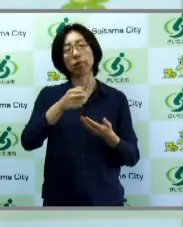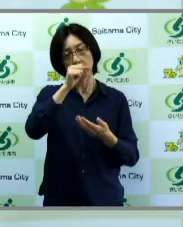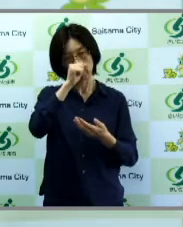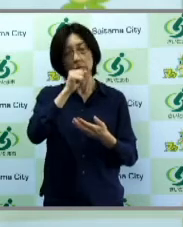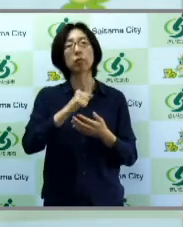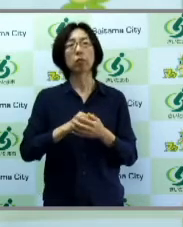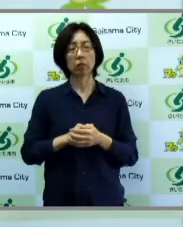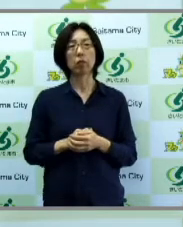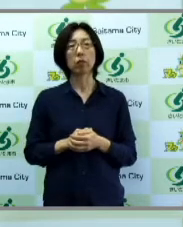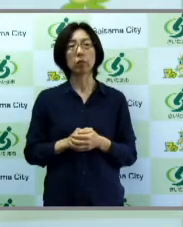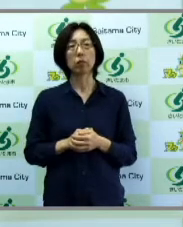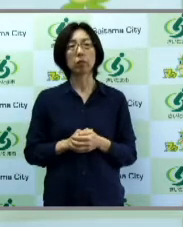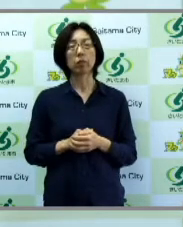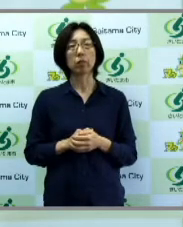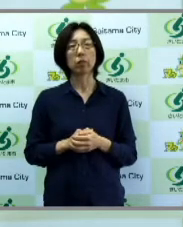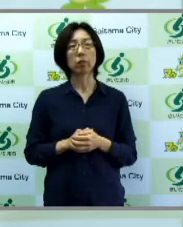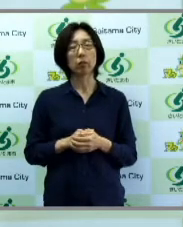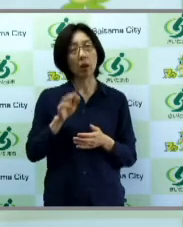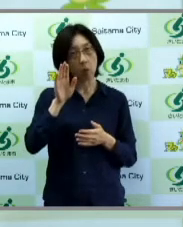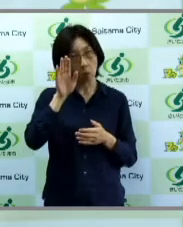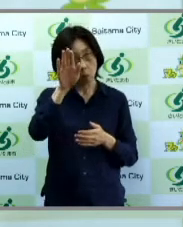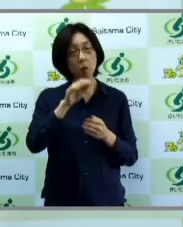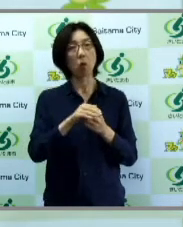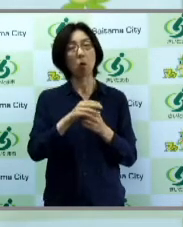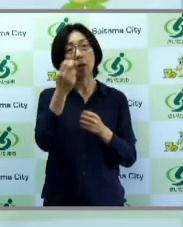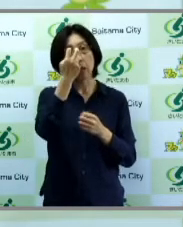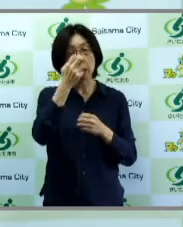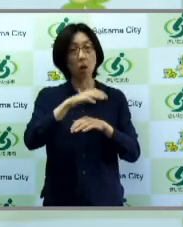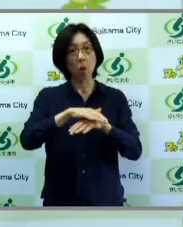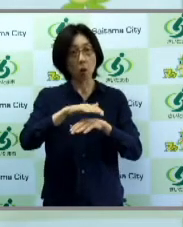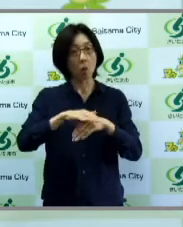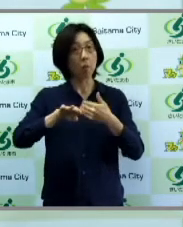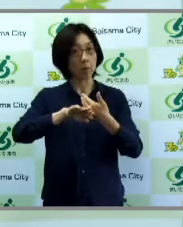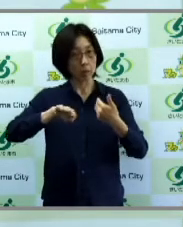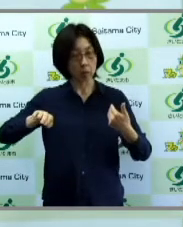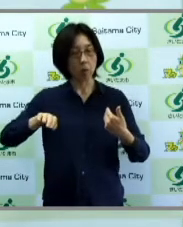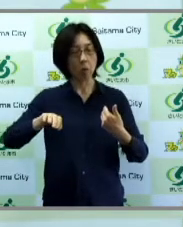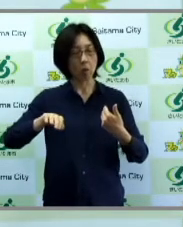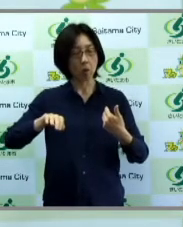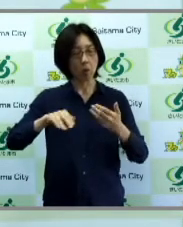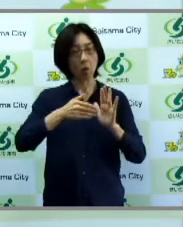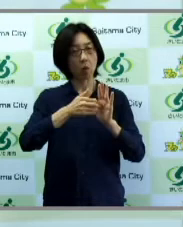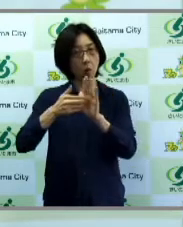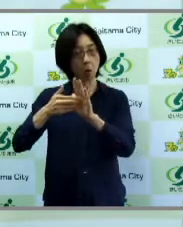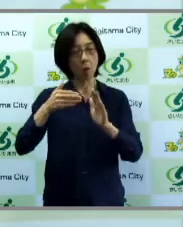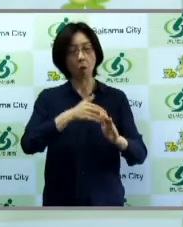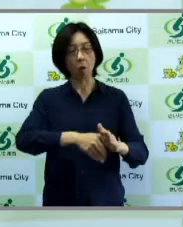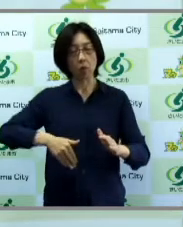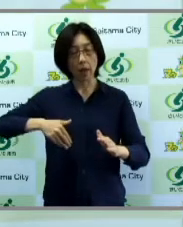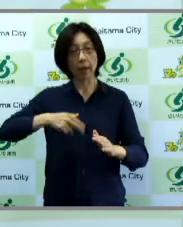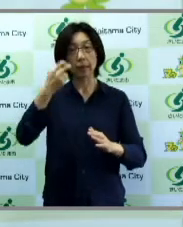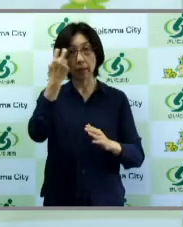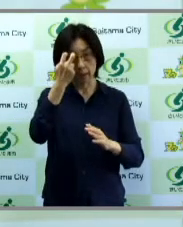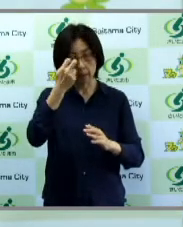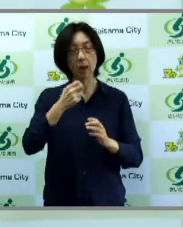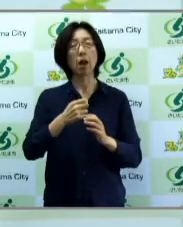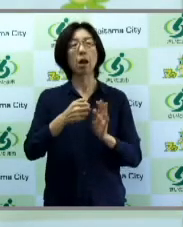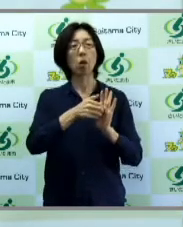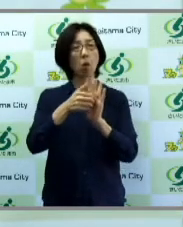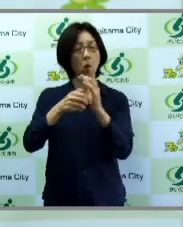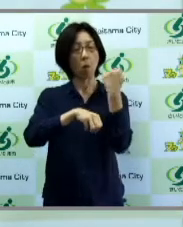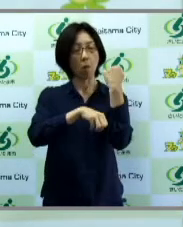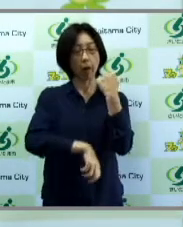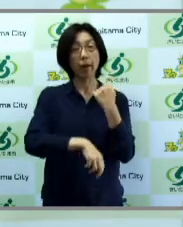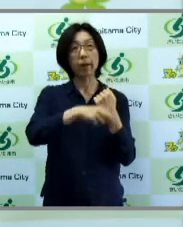今後ですね、抗体検査あるいは抗原検査など、比較的 PCR 検査よりコストの安い検査なども含